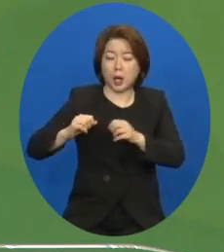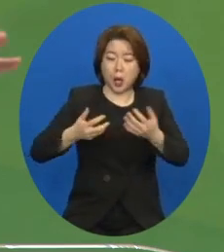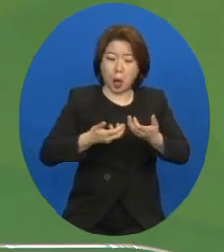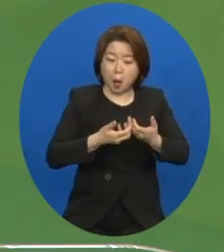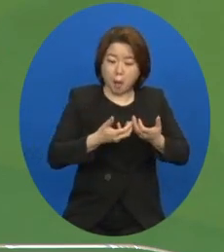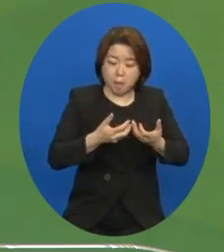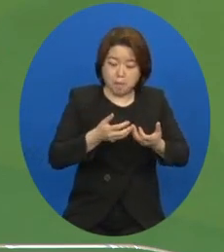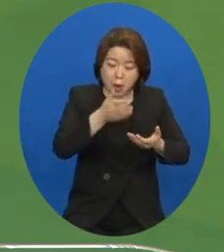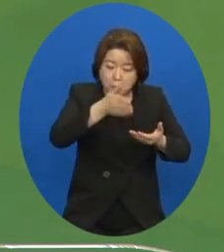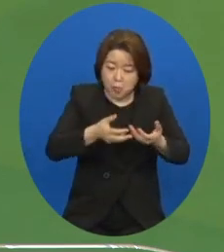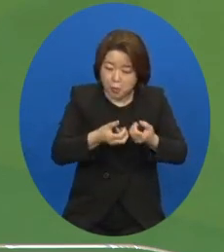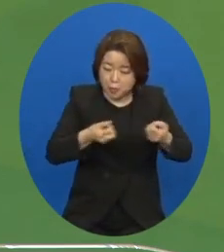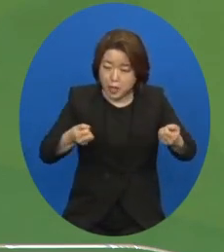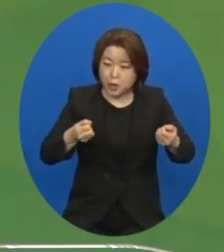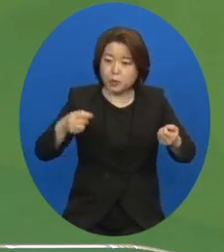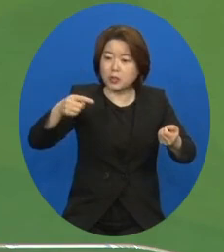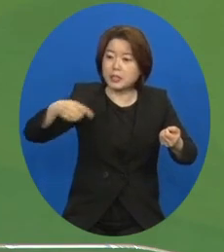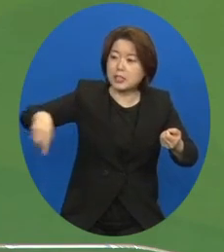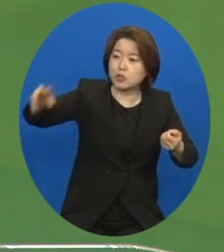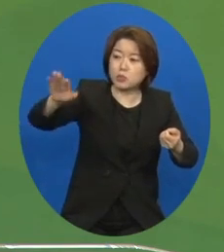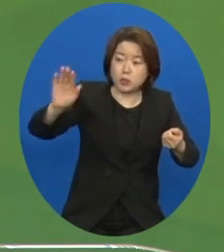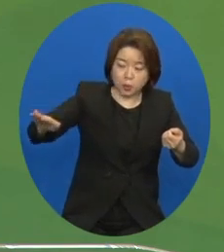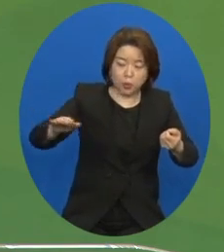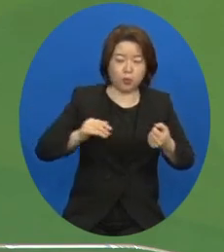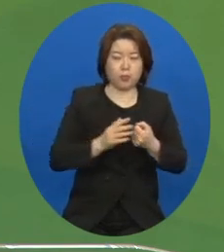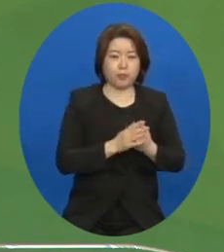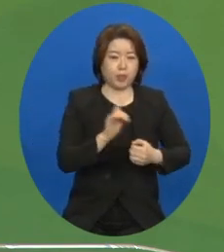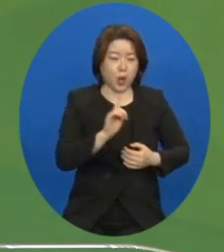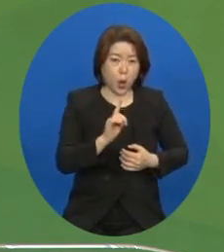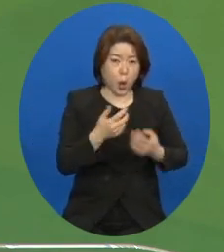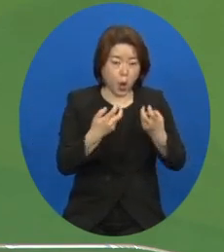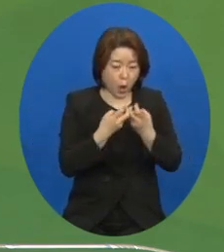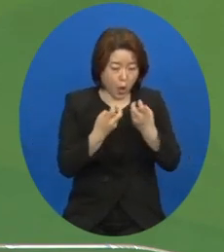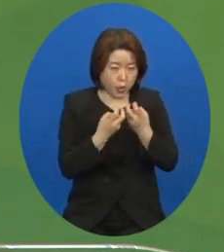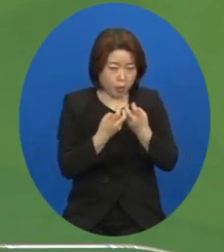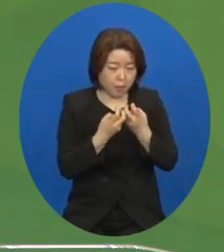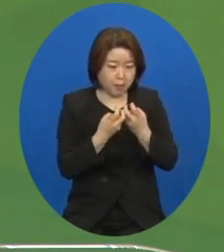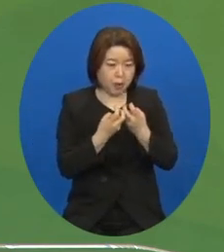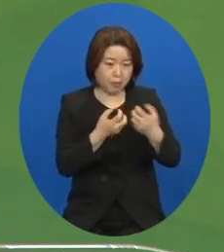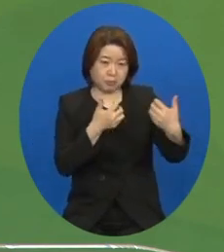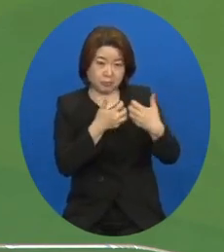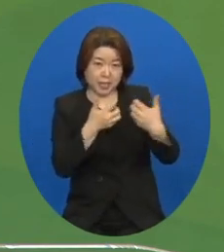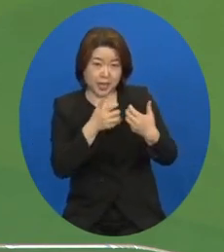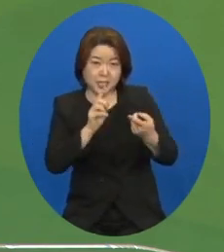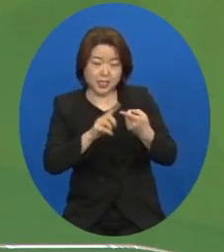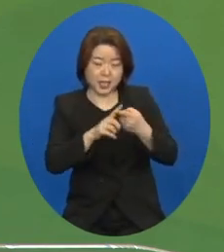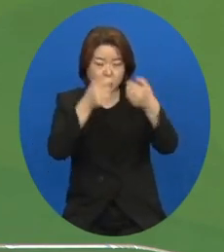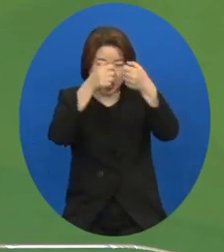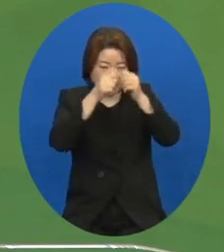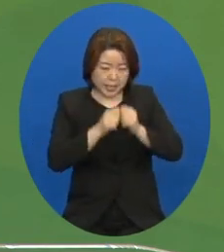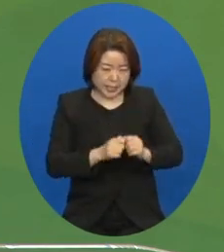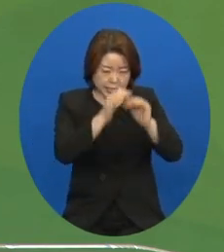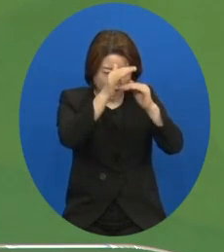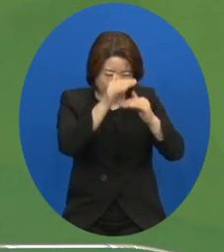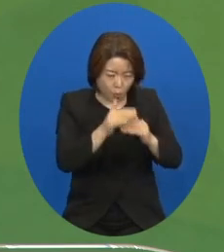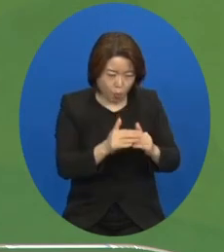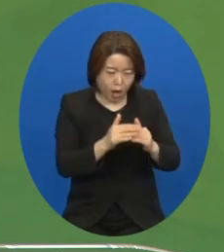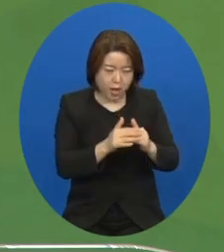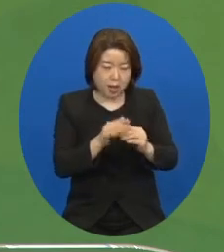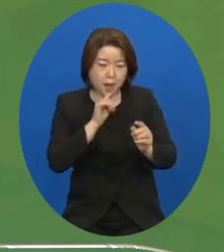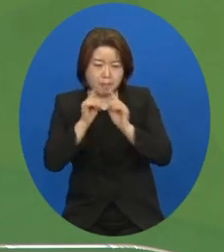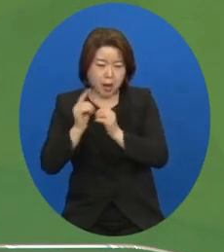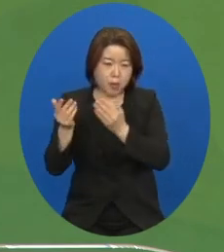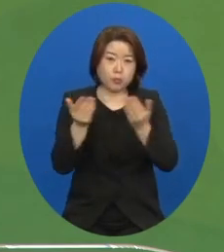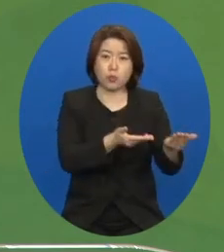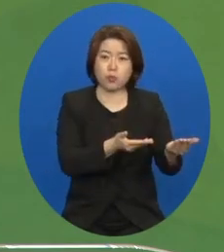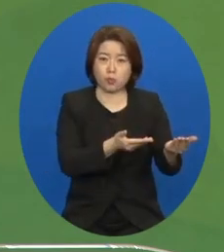매복을 하게 하라. 그리고 어떻게 전투할지에 대해서 그 자세한 과정까지 다